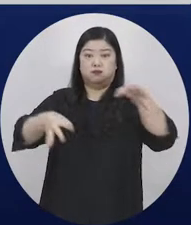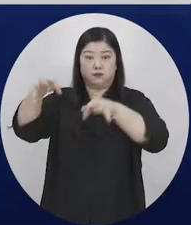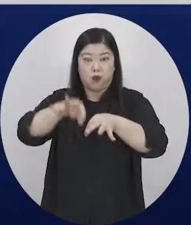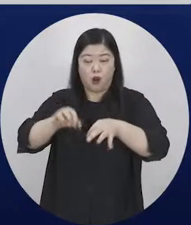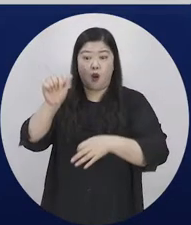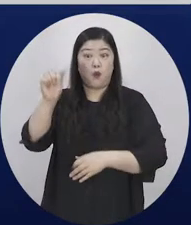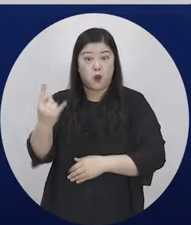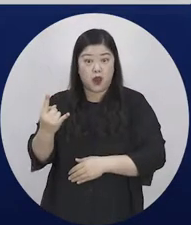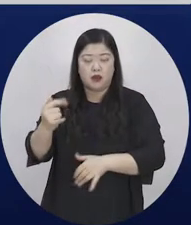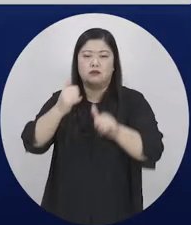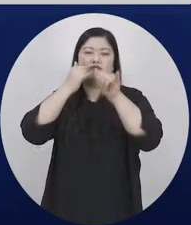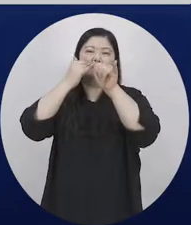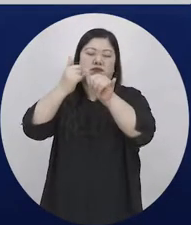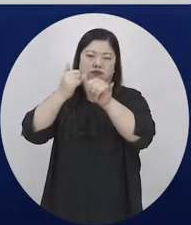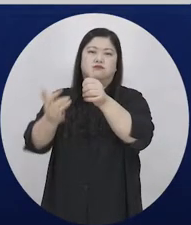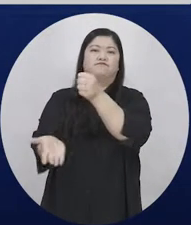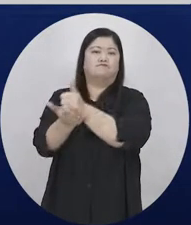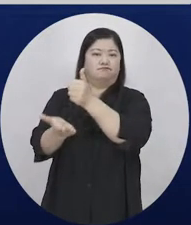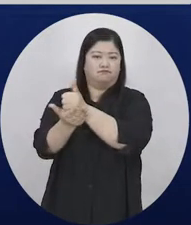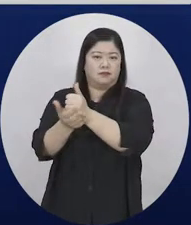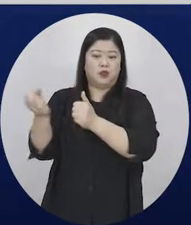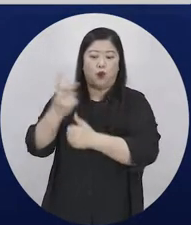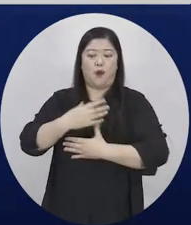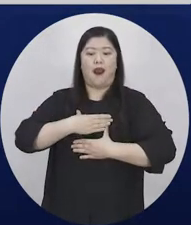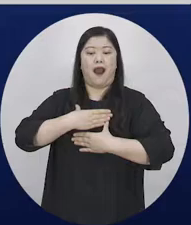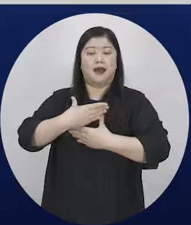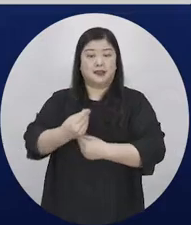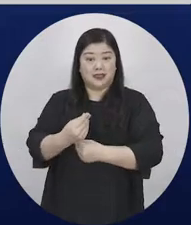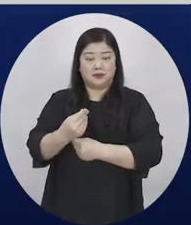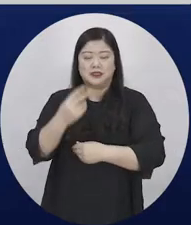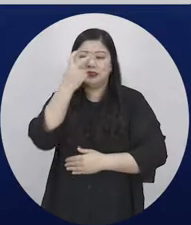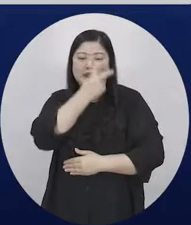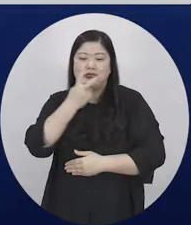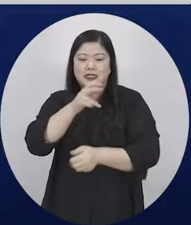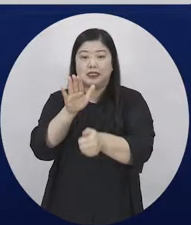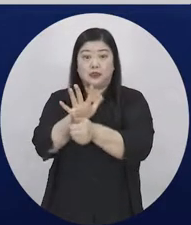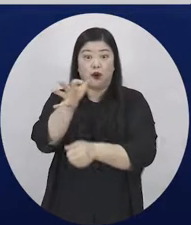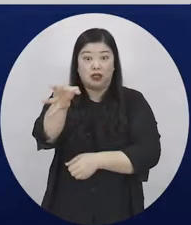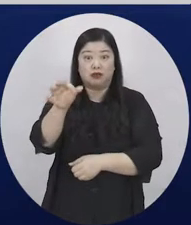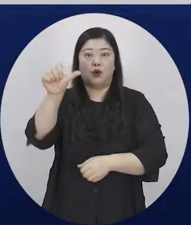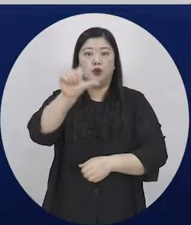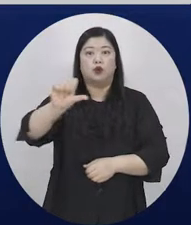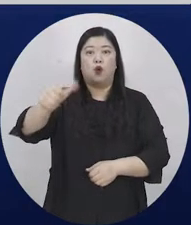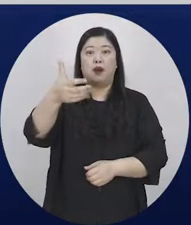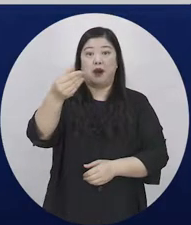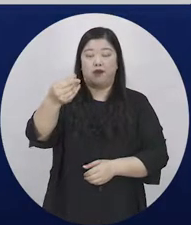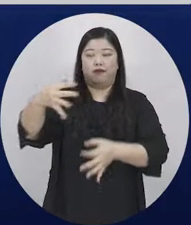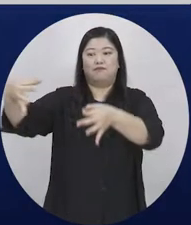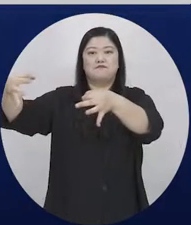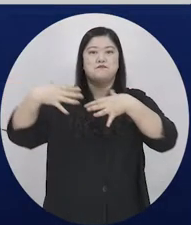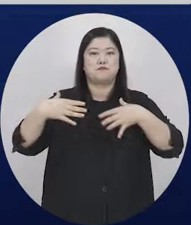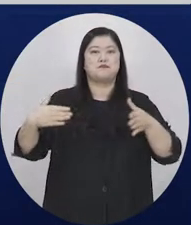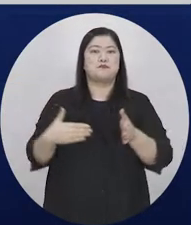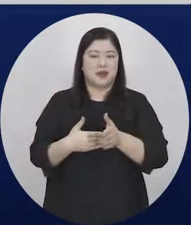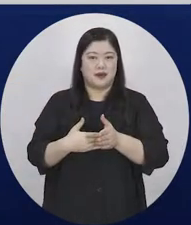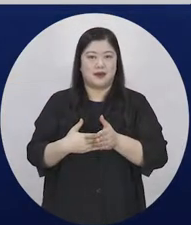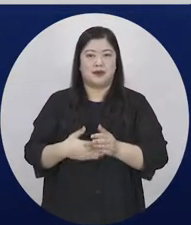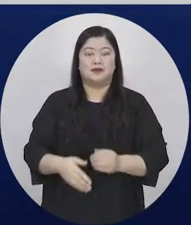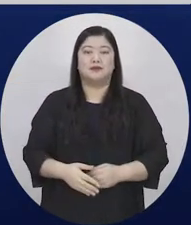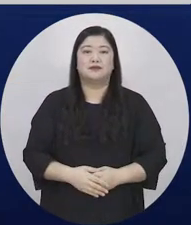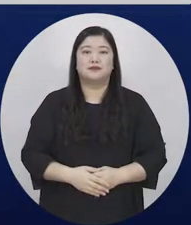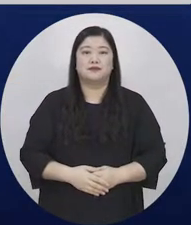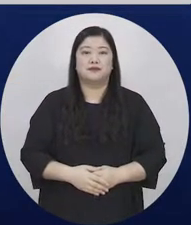서울사회복지공동모금회로부터 우수자치구 표창과 지역사회 안심선 지키기 운동지원금 5,500만 원을